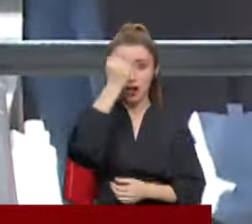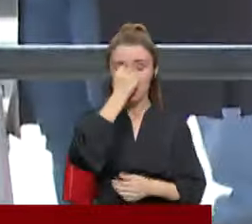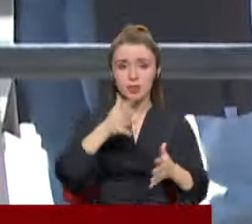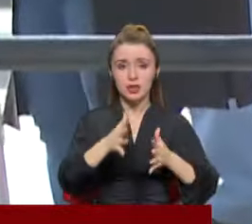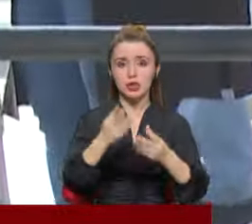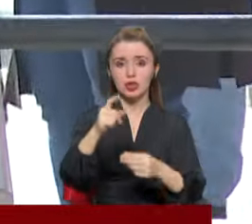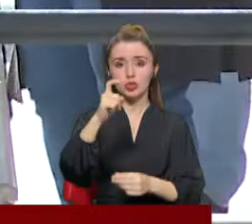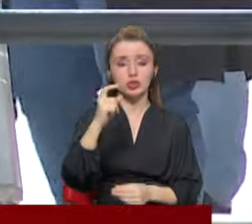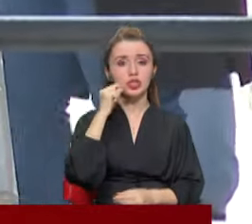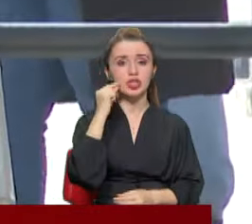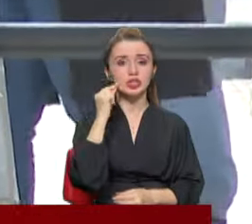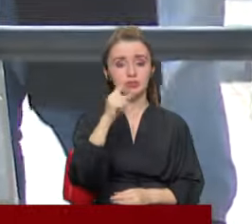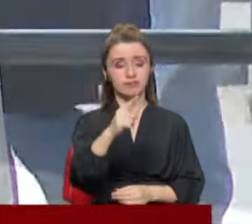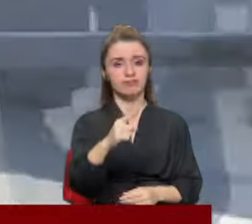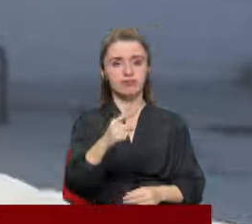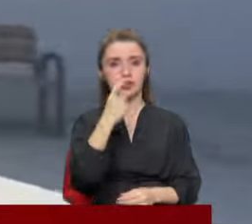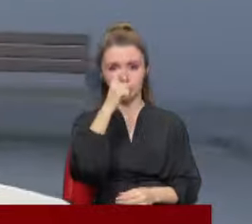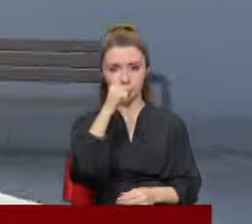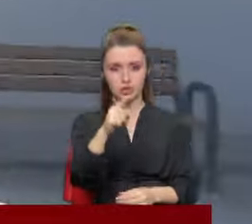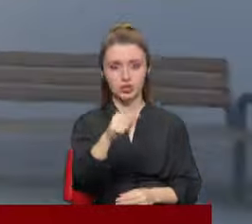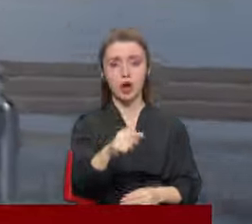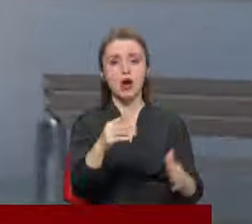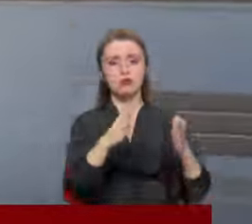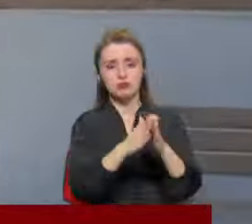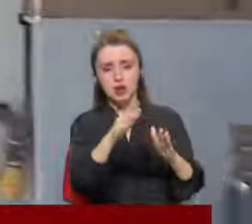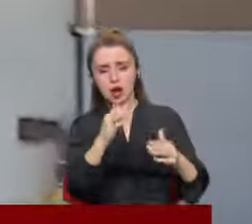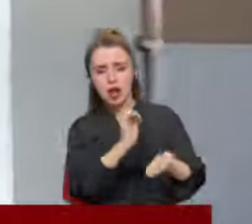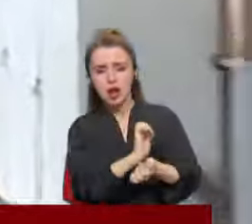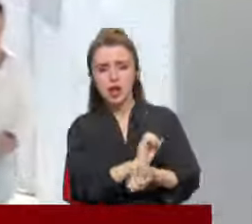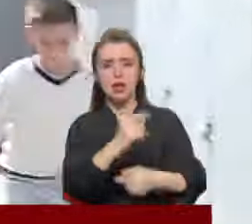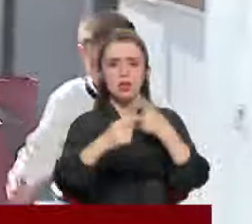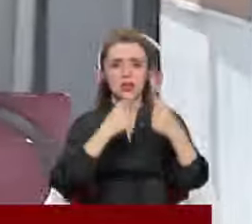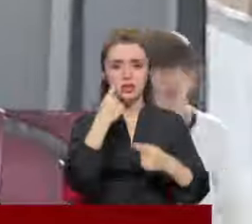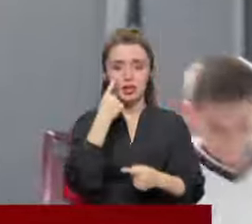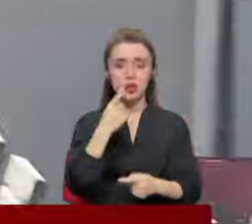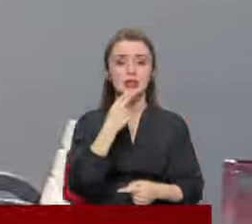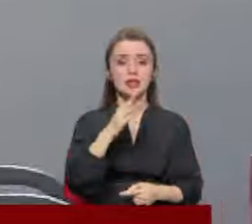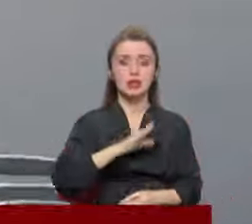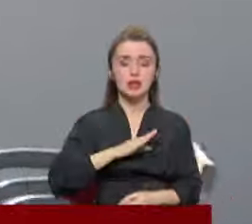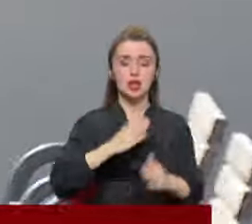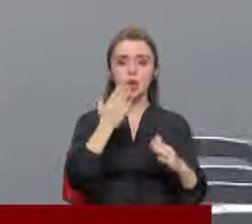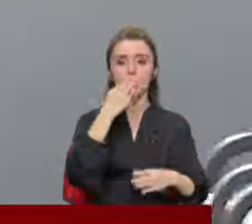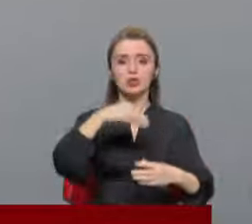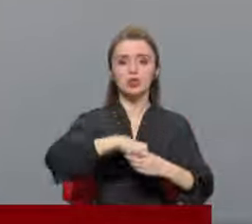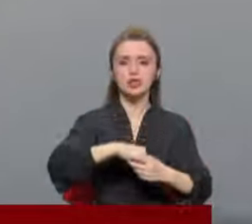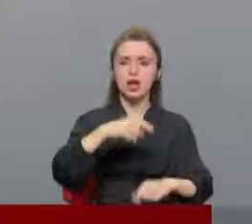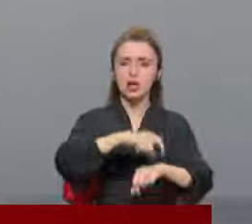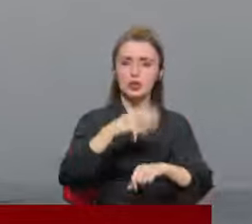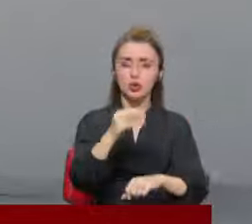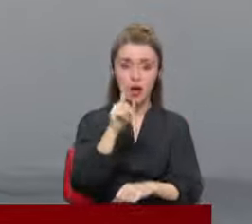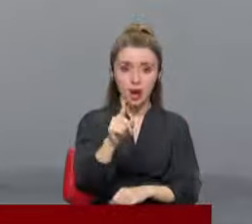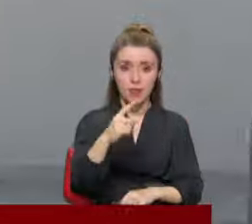9 yaşındaki Mira için feryatlar. Okulun kapısına dayanan acılı ailenin iddiasına göre kızları okulda fenalaştı